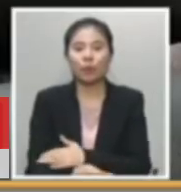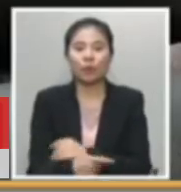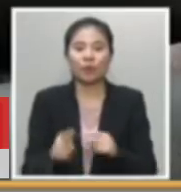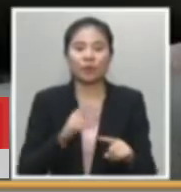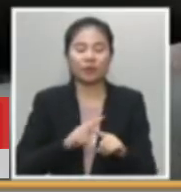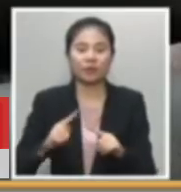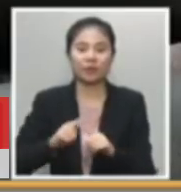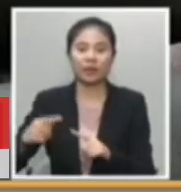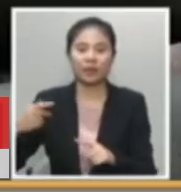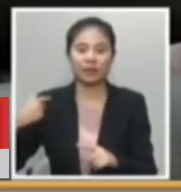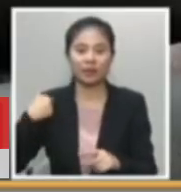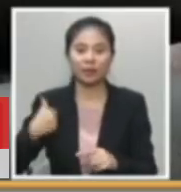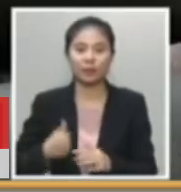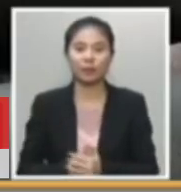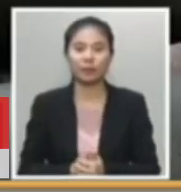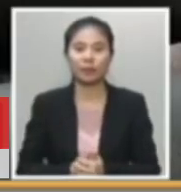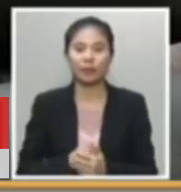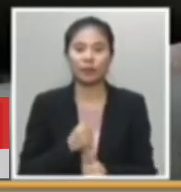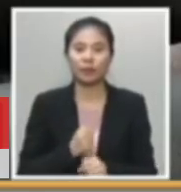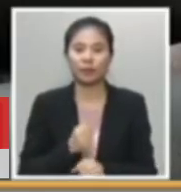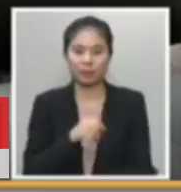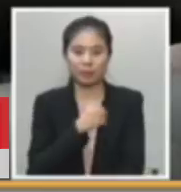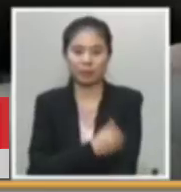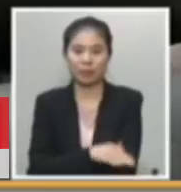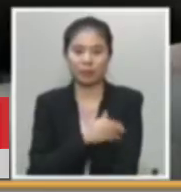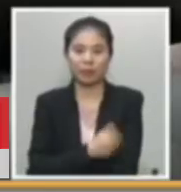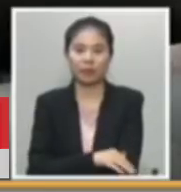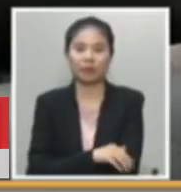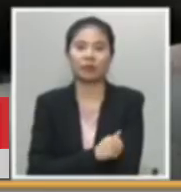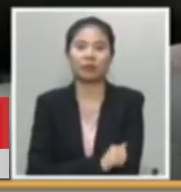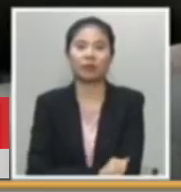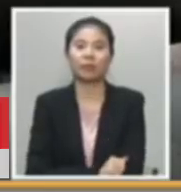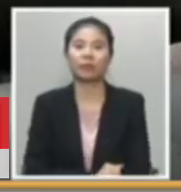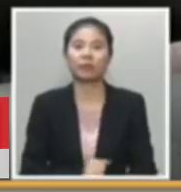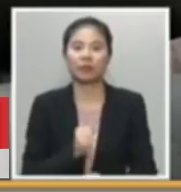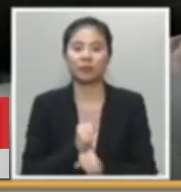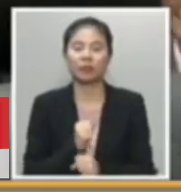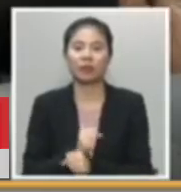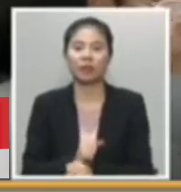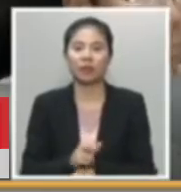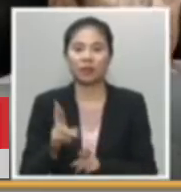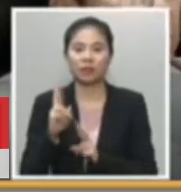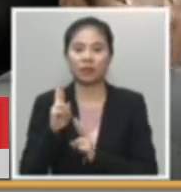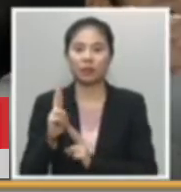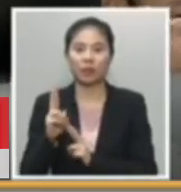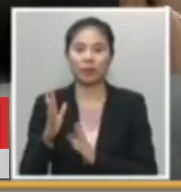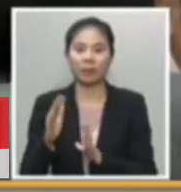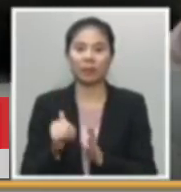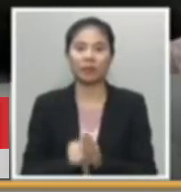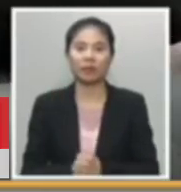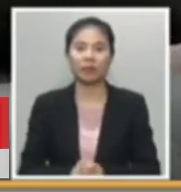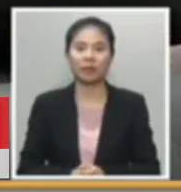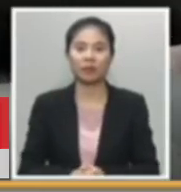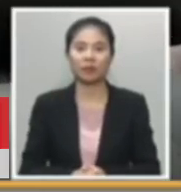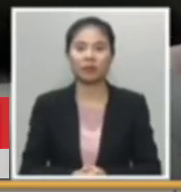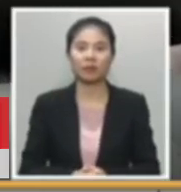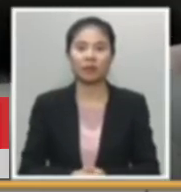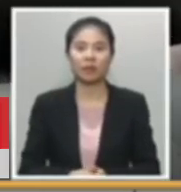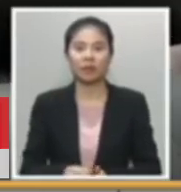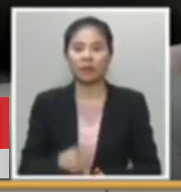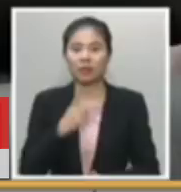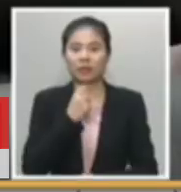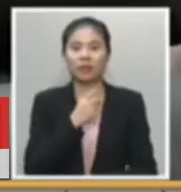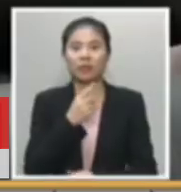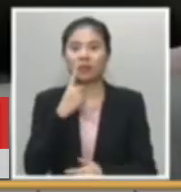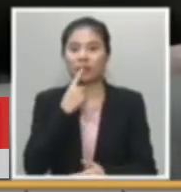ารีบไปปัดไปลื้อไปถอนมันออกโดยไม่ระมัดระวังนะครับท่านประธานเลือดจะออกท่วมตัวเพราะปริ